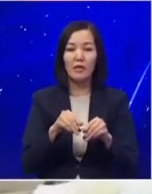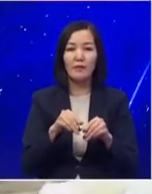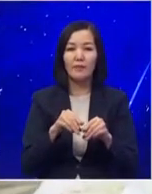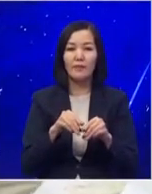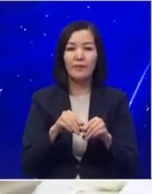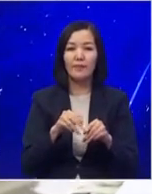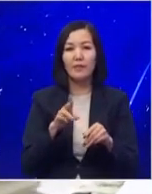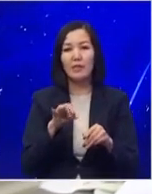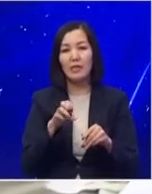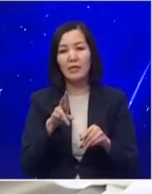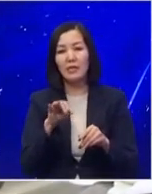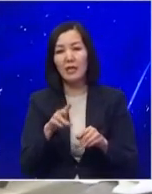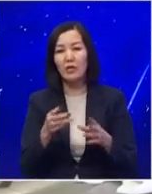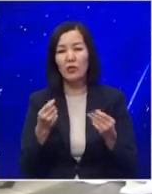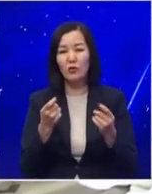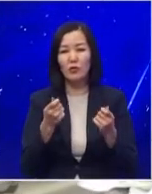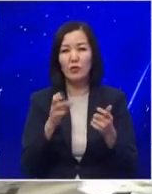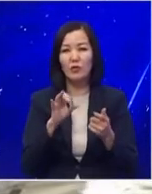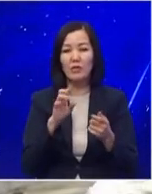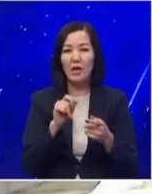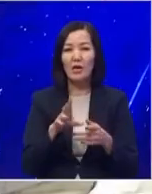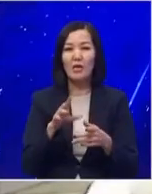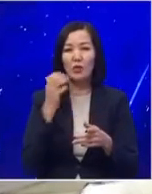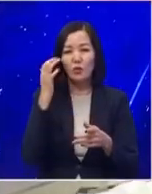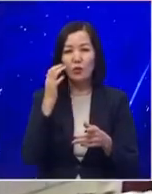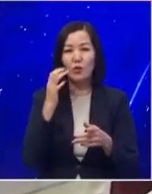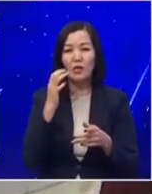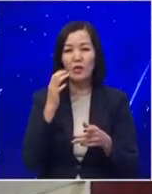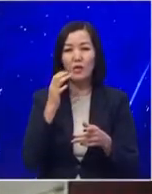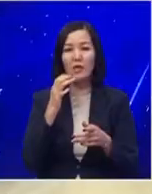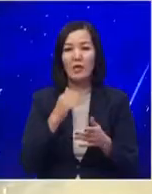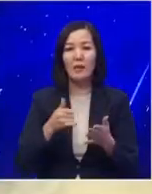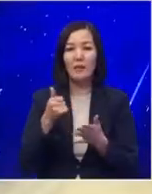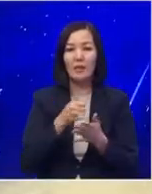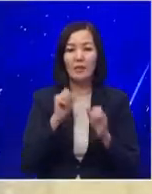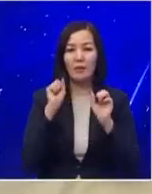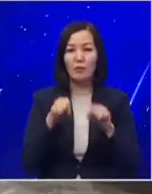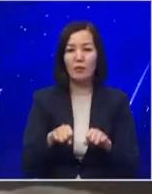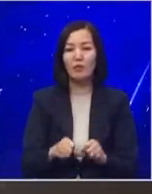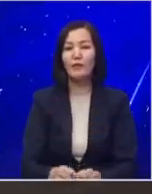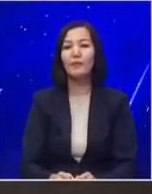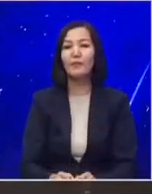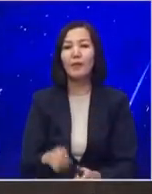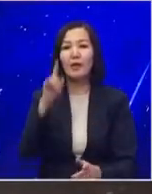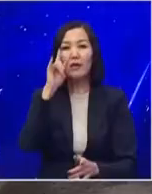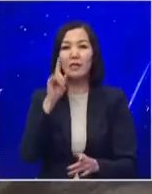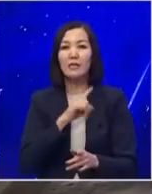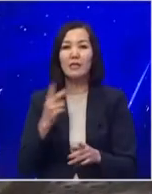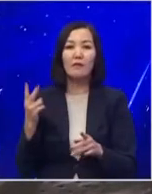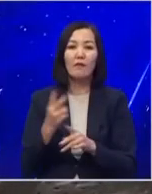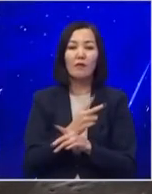кристаллики чуть-чуть сахар черный перец и масло подсолнечное в казахстане манты пожалуй второе по популярности